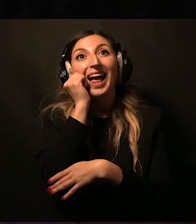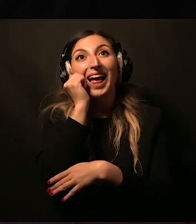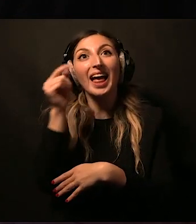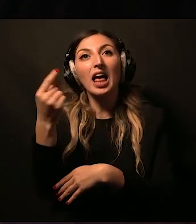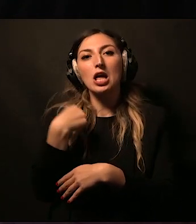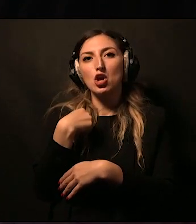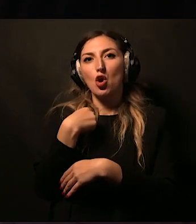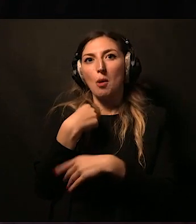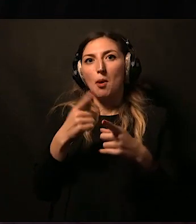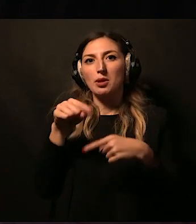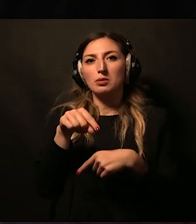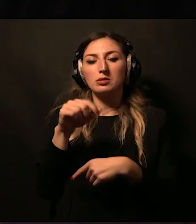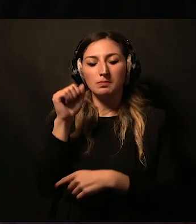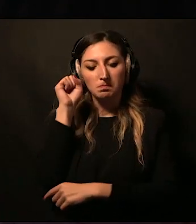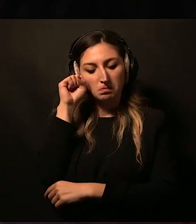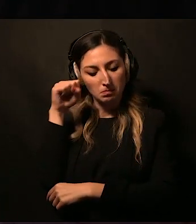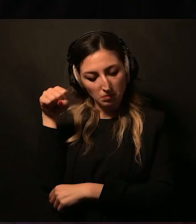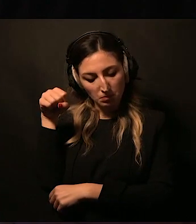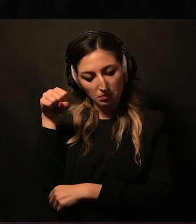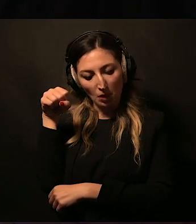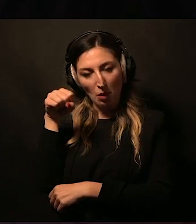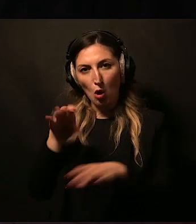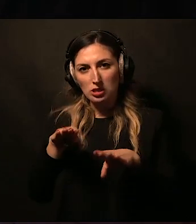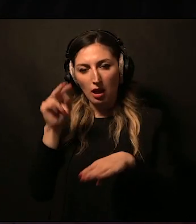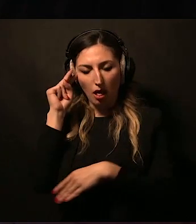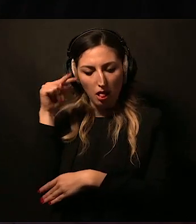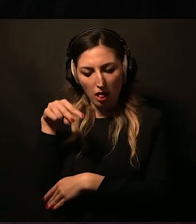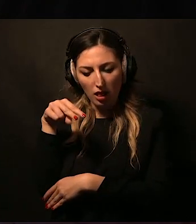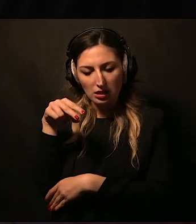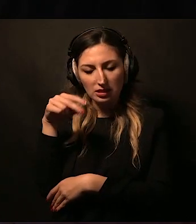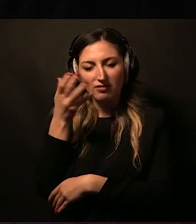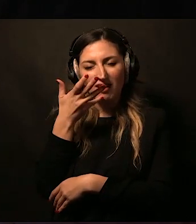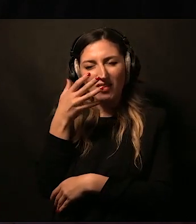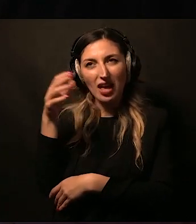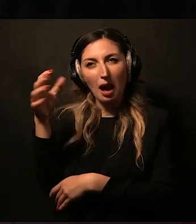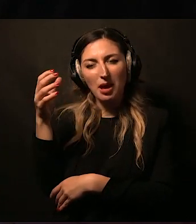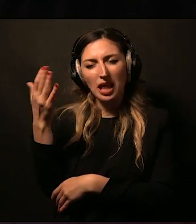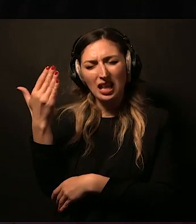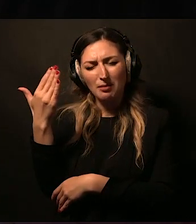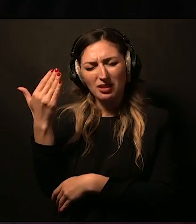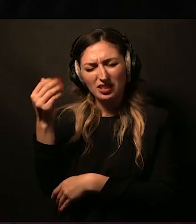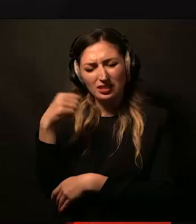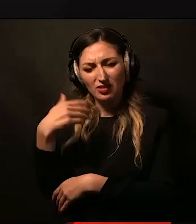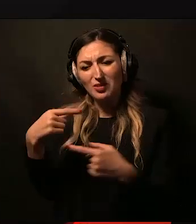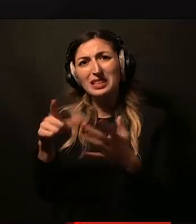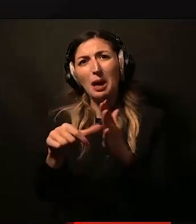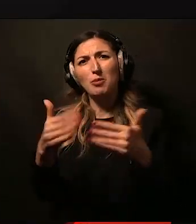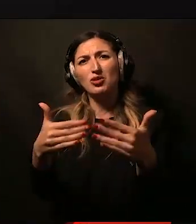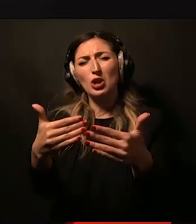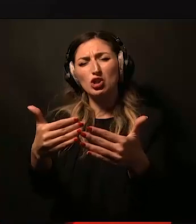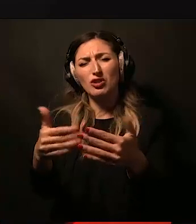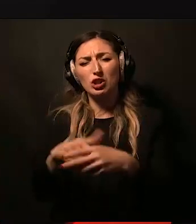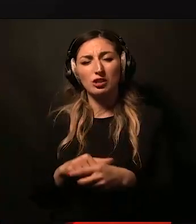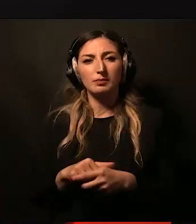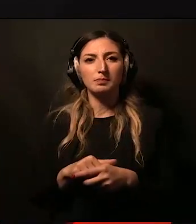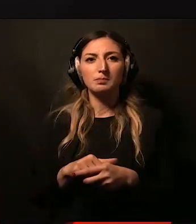scarpe Sperando che la campanella arrivasse il prima possibile se non non